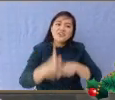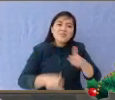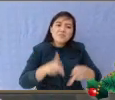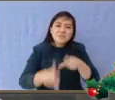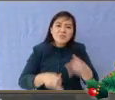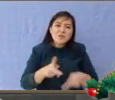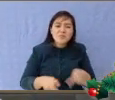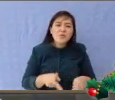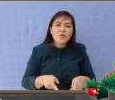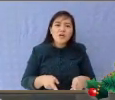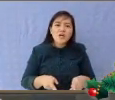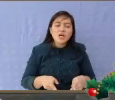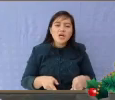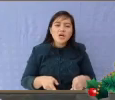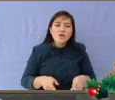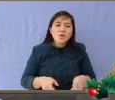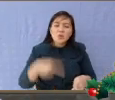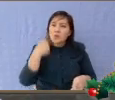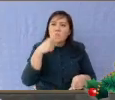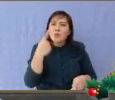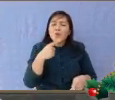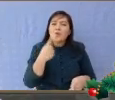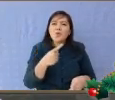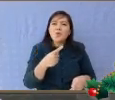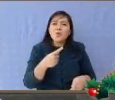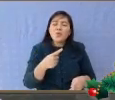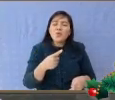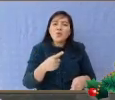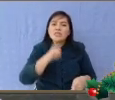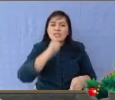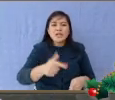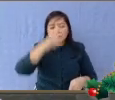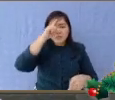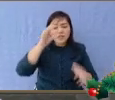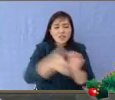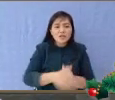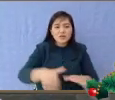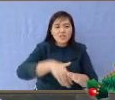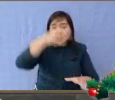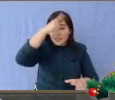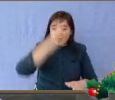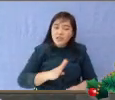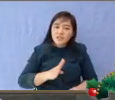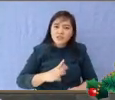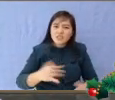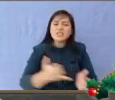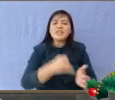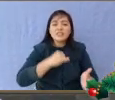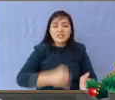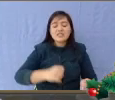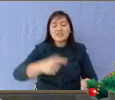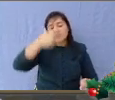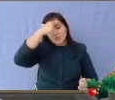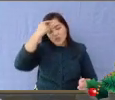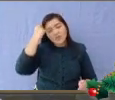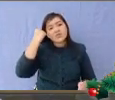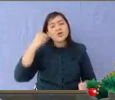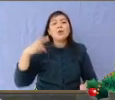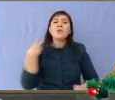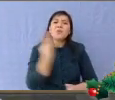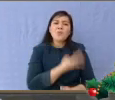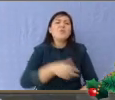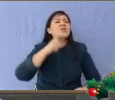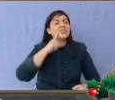Kristiyano sapagkat sabi tayo ng sabi ng pananampalataya, pero yung buhay natin ay hindi makita yung